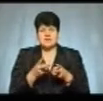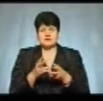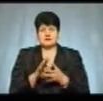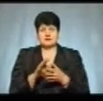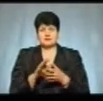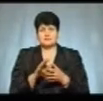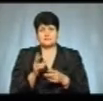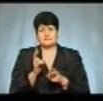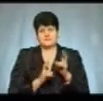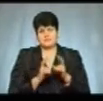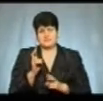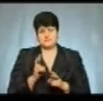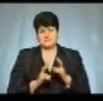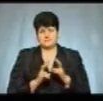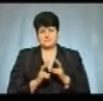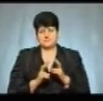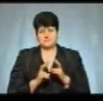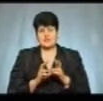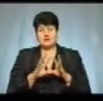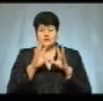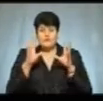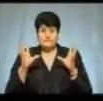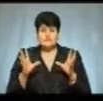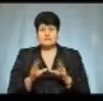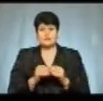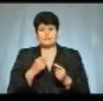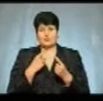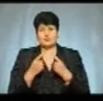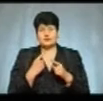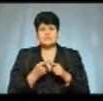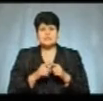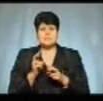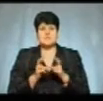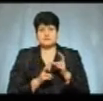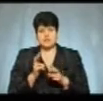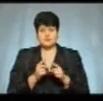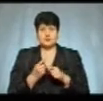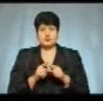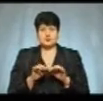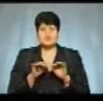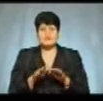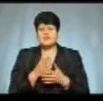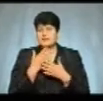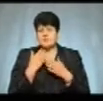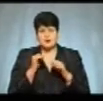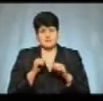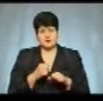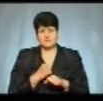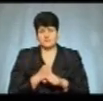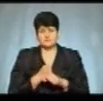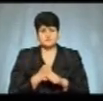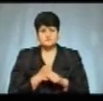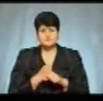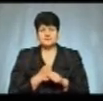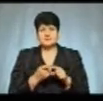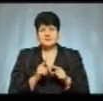утилізаційні підприємства. Якщо взяти в загальному, таке підприємство в такому форматі таку діяльність не має права здійснювати. Тобто